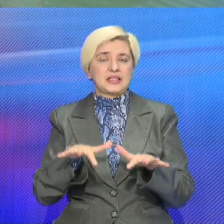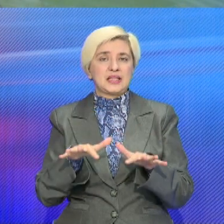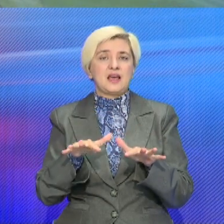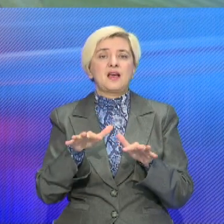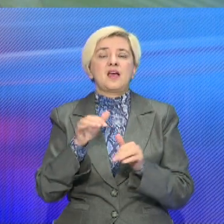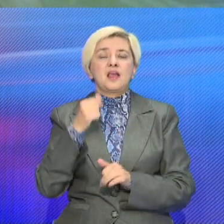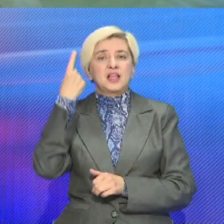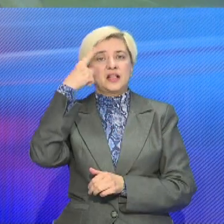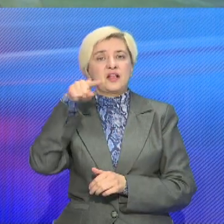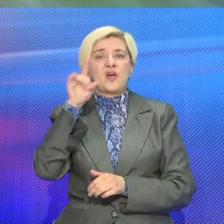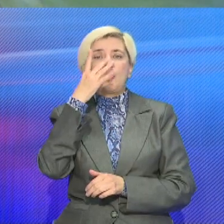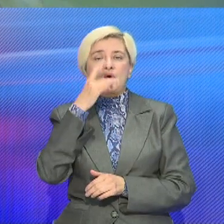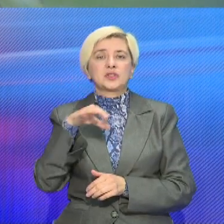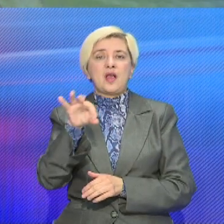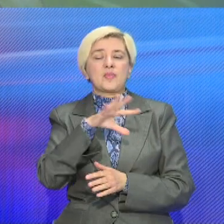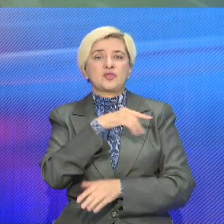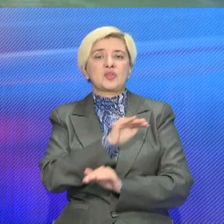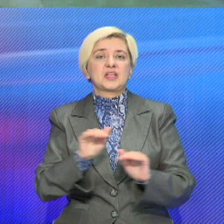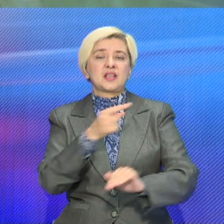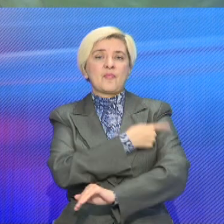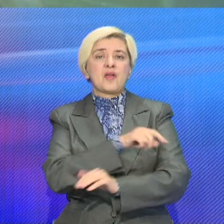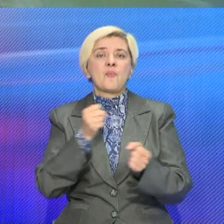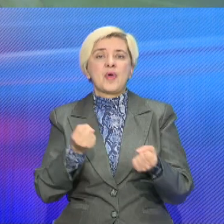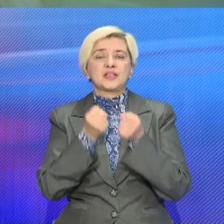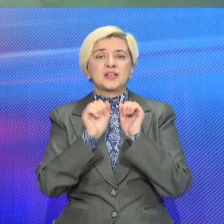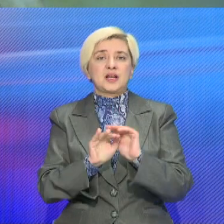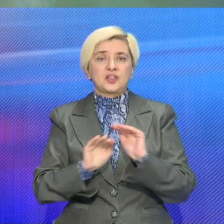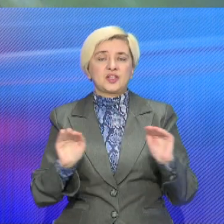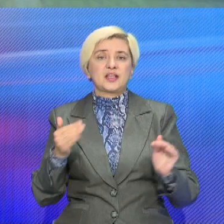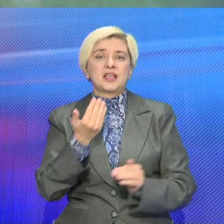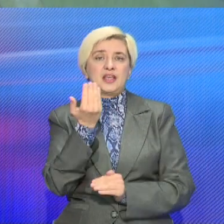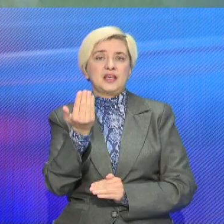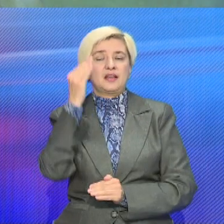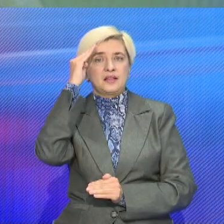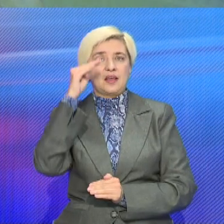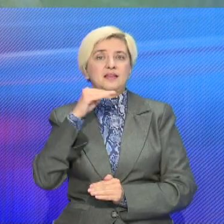Гродзенскай абласной дзіцячай бальніцы з задавальненнем падтрымалі маленькія пацыенты і іх таты.